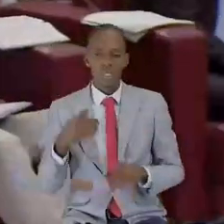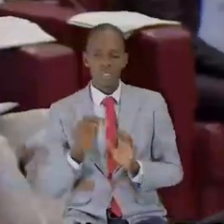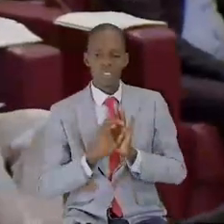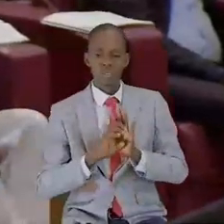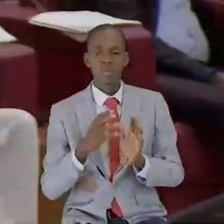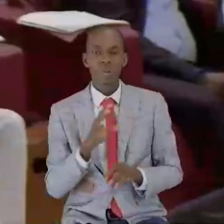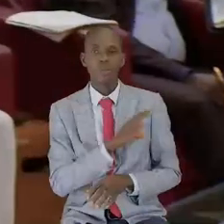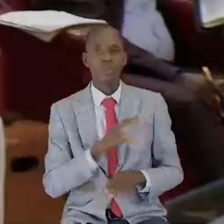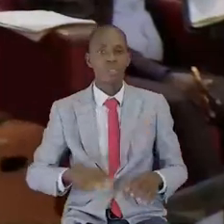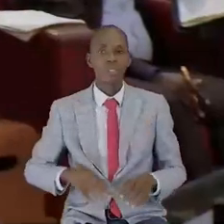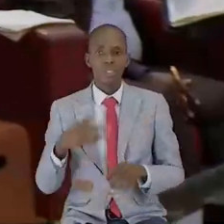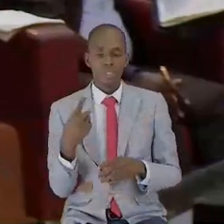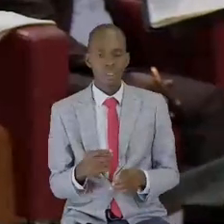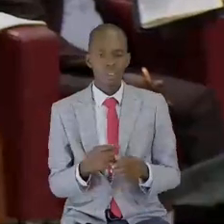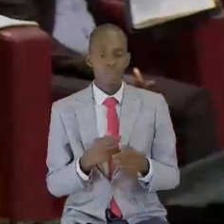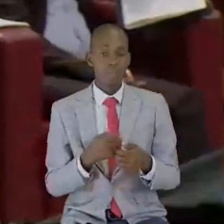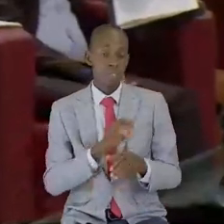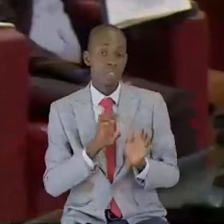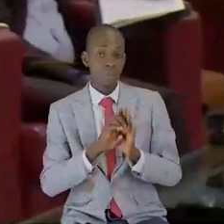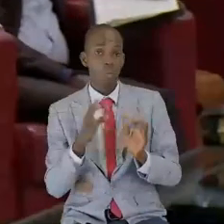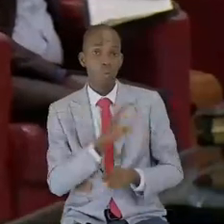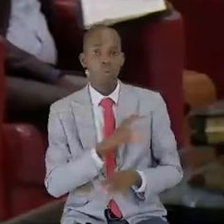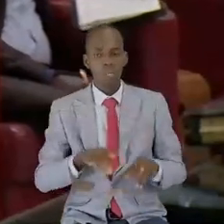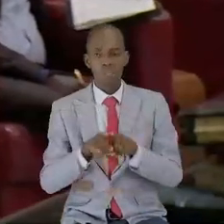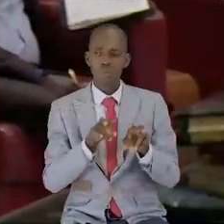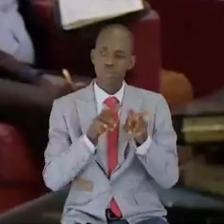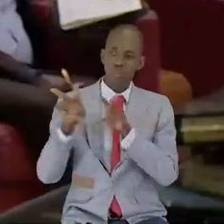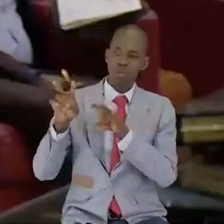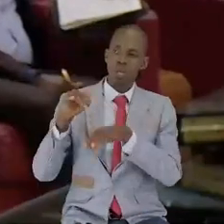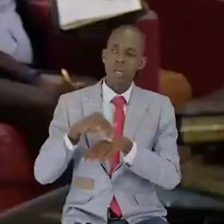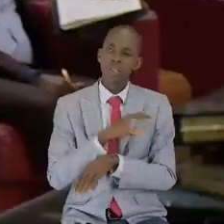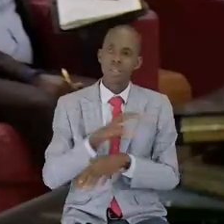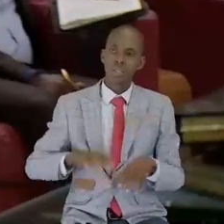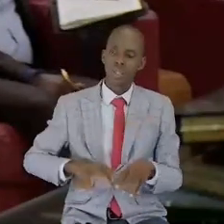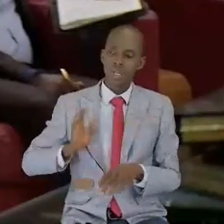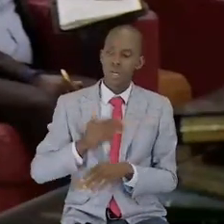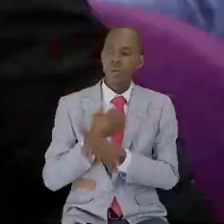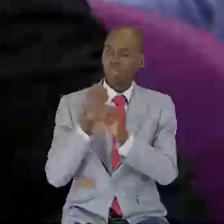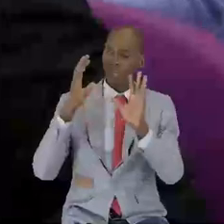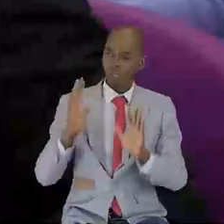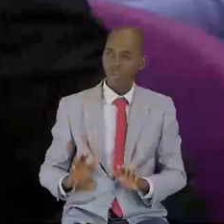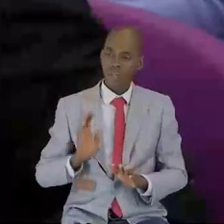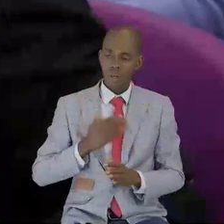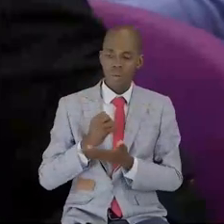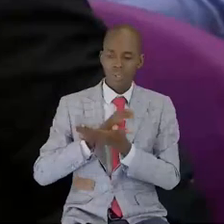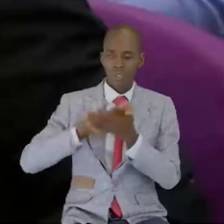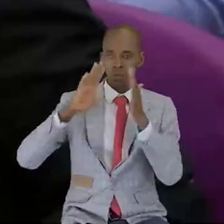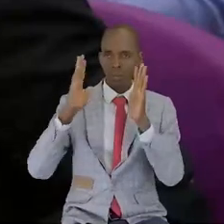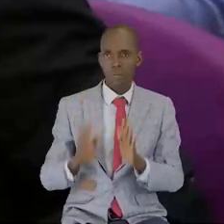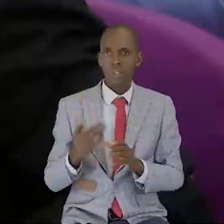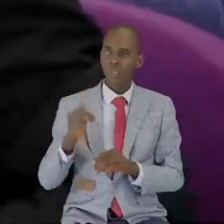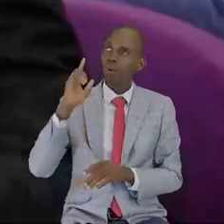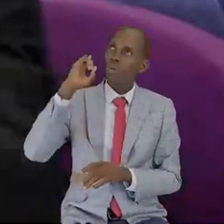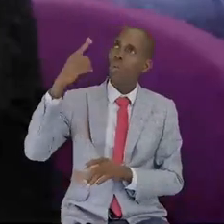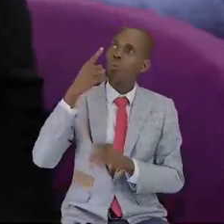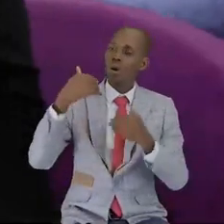Christ, le paradigme de Christ, comme nous regardons Christ, notre Sauveur, notre Sanctificateur, celui qui nous a